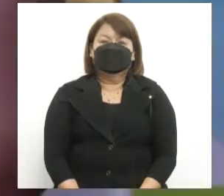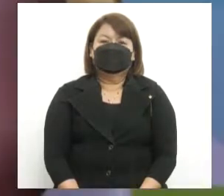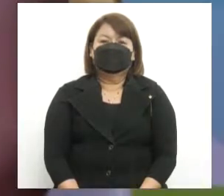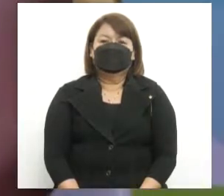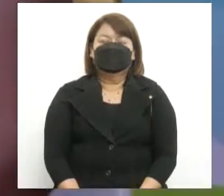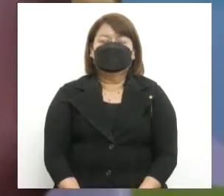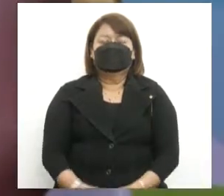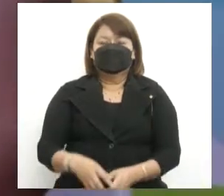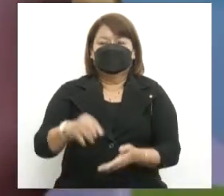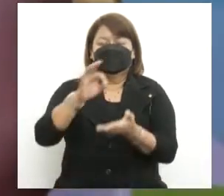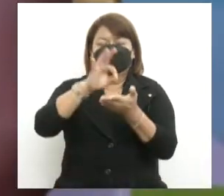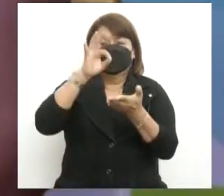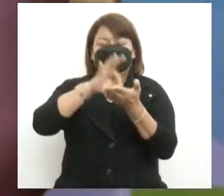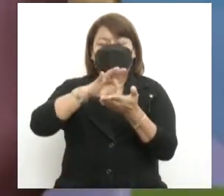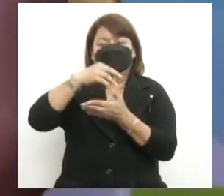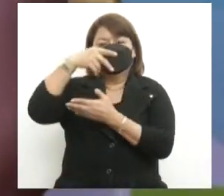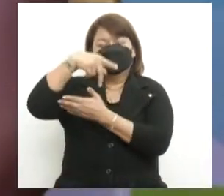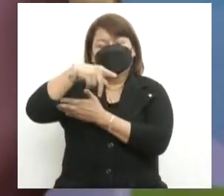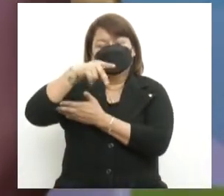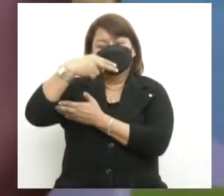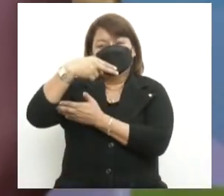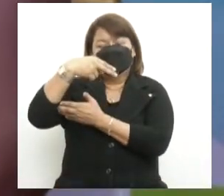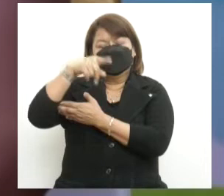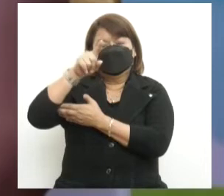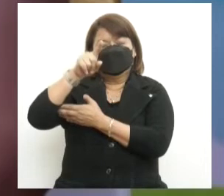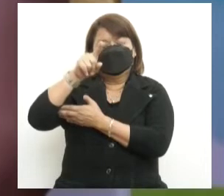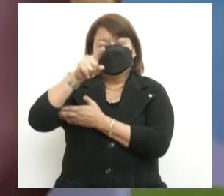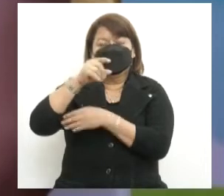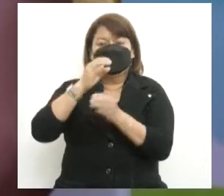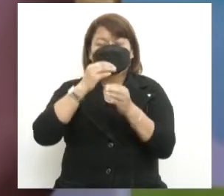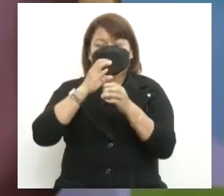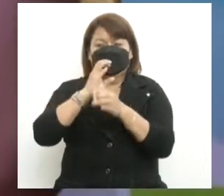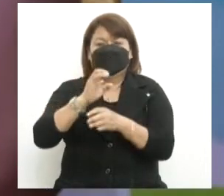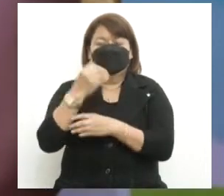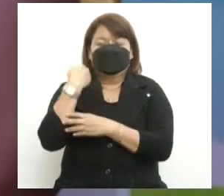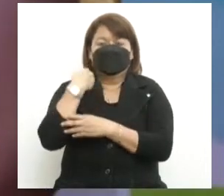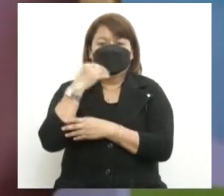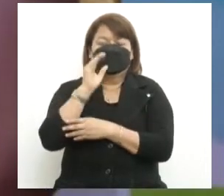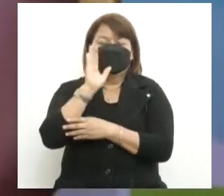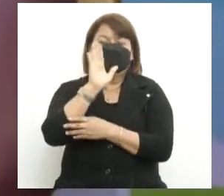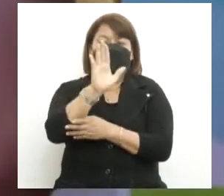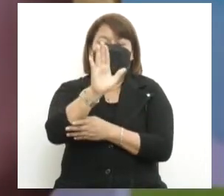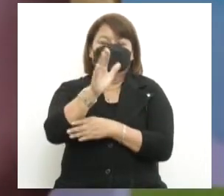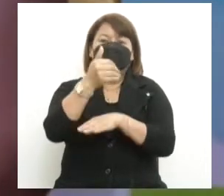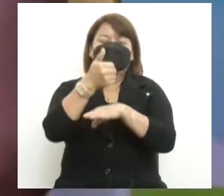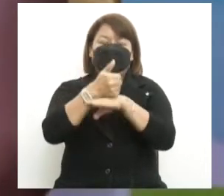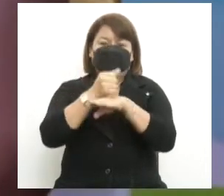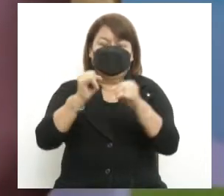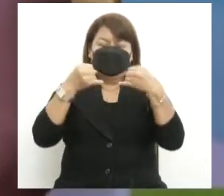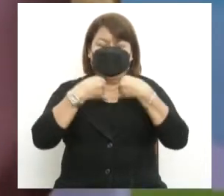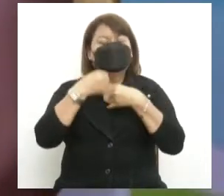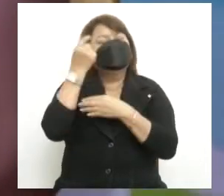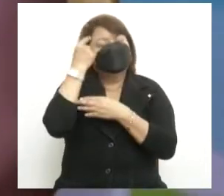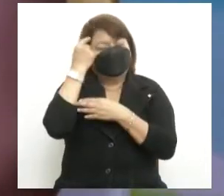หรับทฤษฎีพหุปัญญานะคะเป็นแนวคิดทฤษฎีของศาสตราจารย์ฮาวเวิร์ดการ์ดเนอร์ซึ่งได้เสนอแนวคิดว่